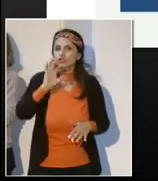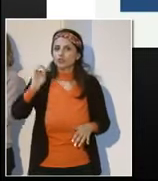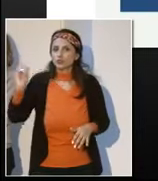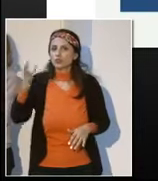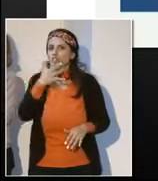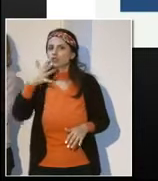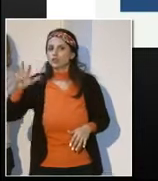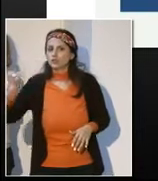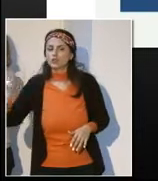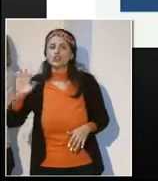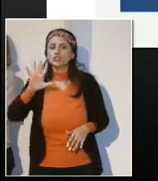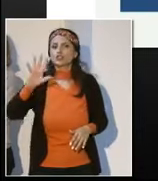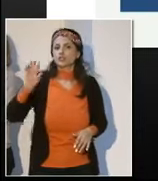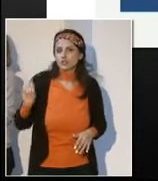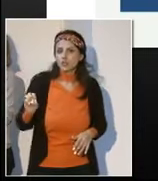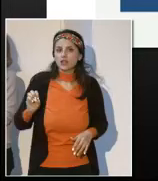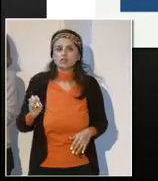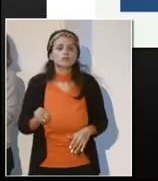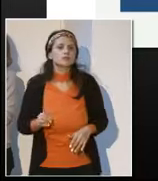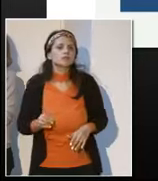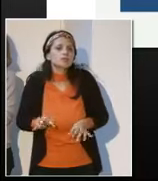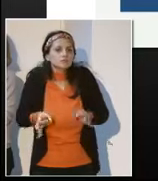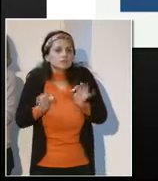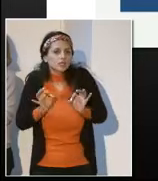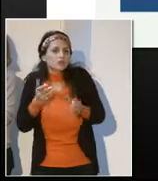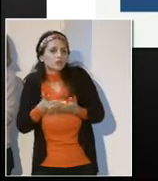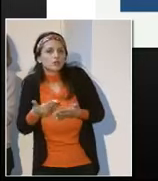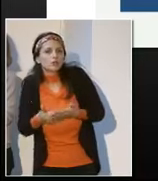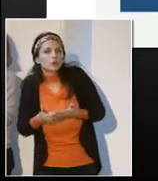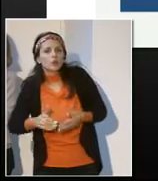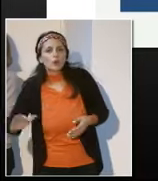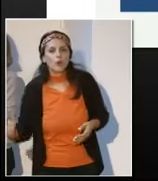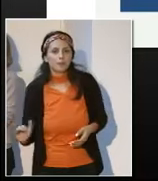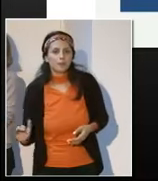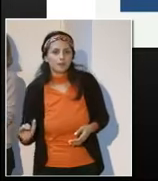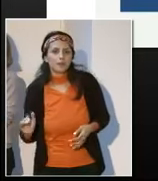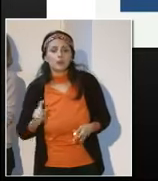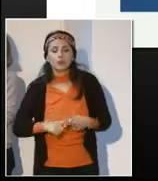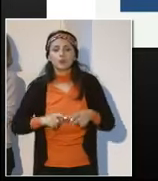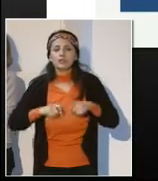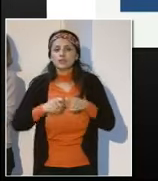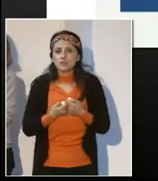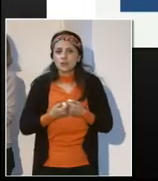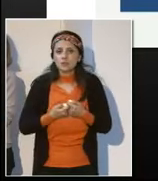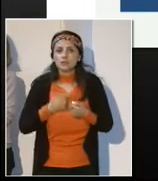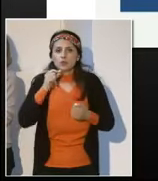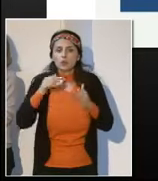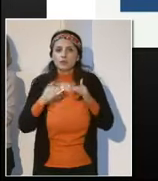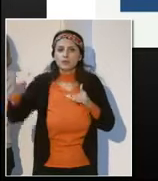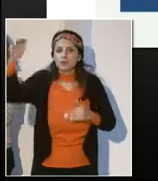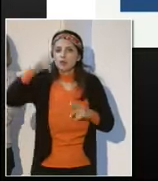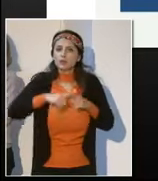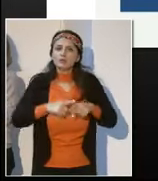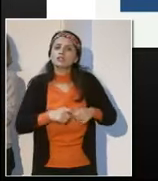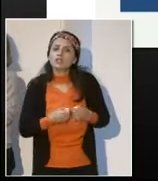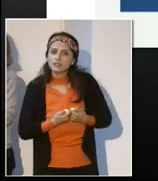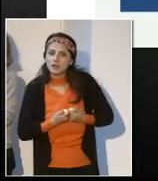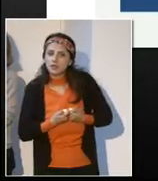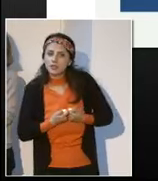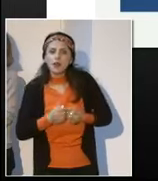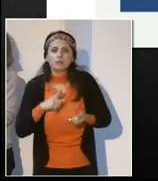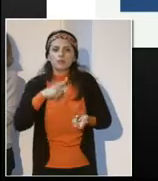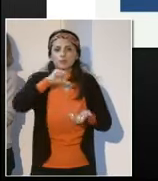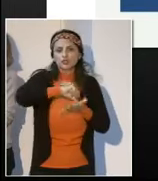sute cincizeci destinata exclusiv copiilor copiilor cu dizabilitati si adultilor cu dizabilitati din